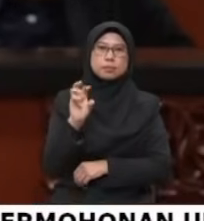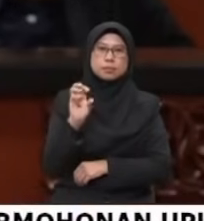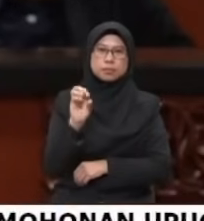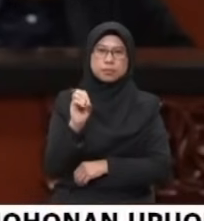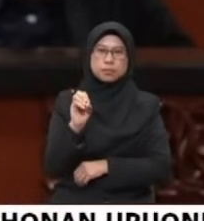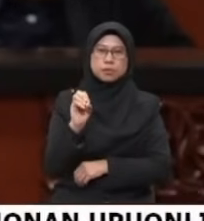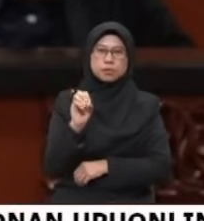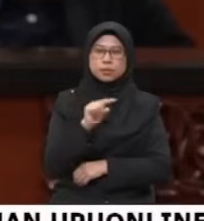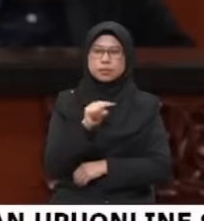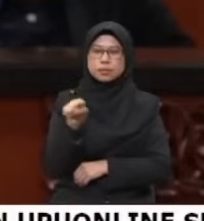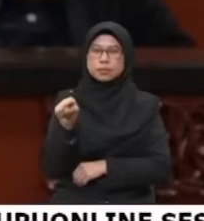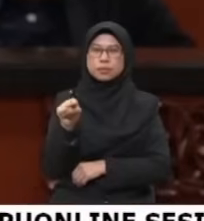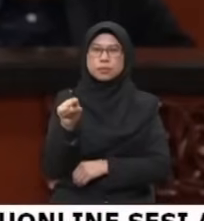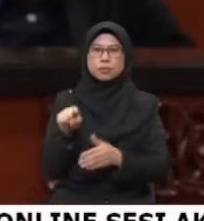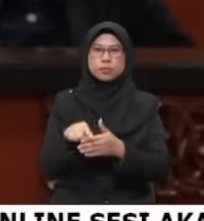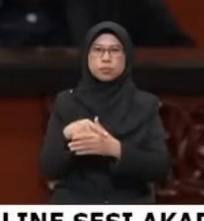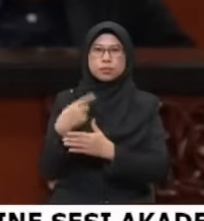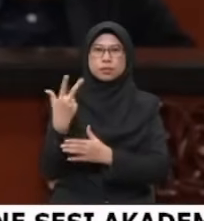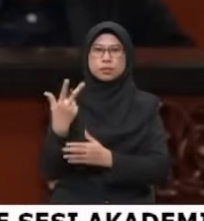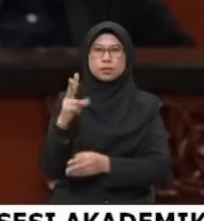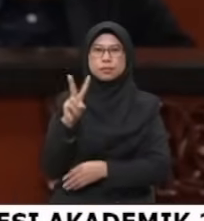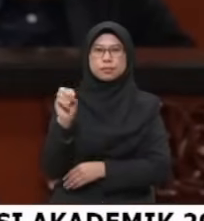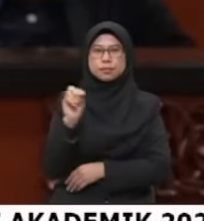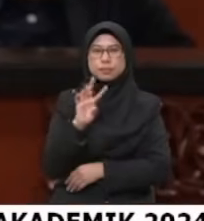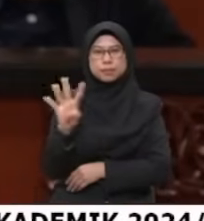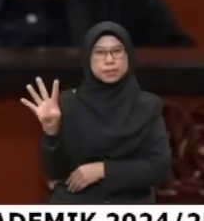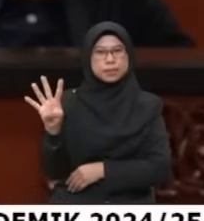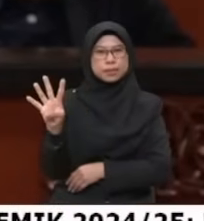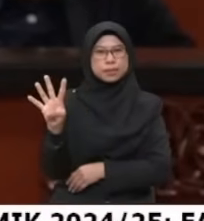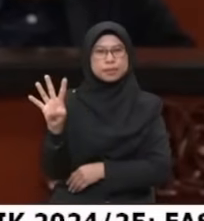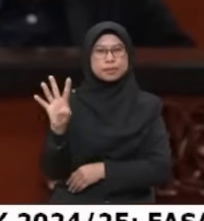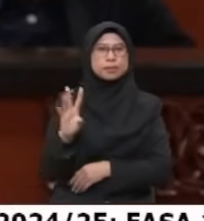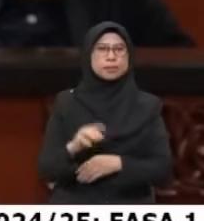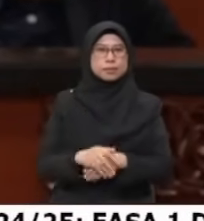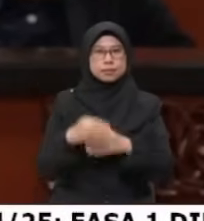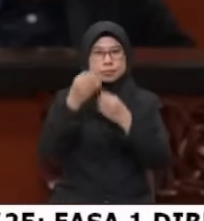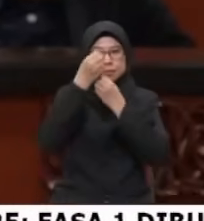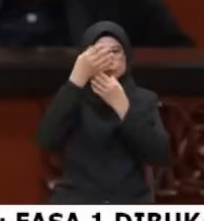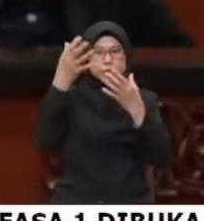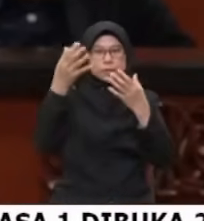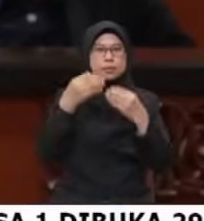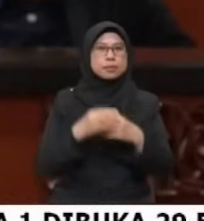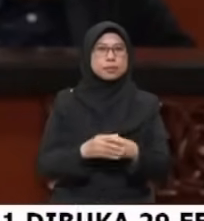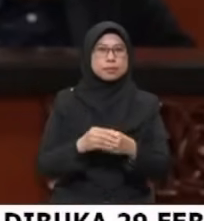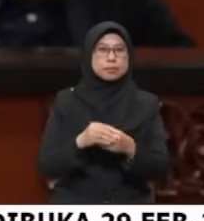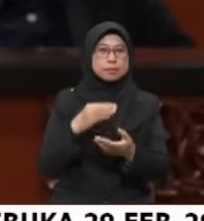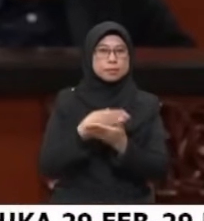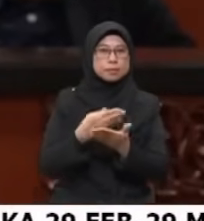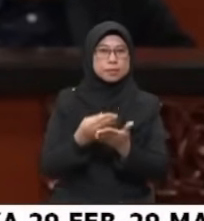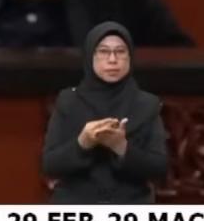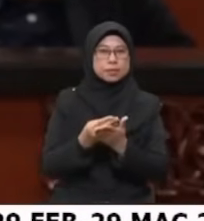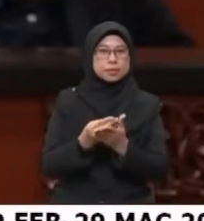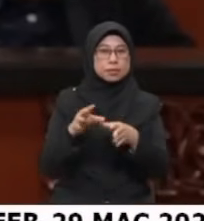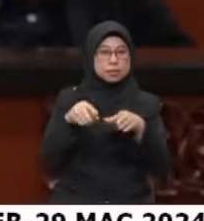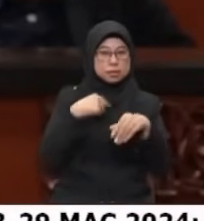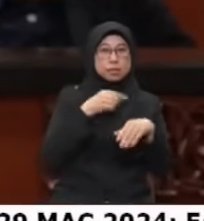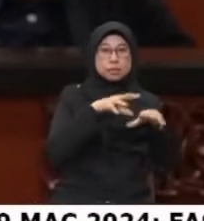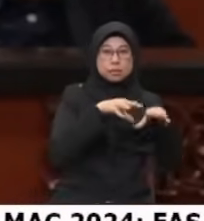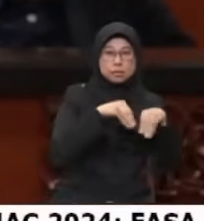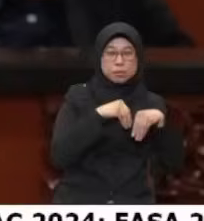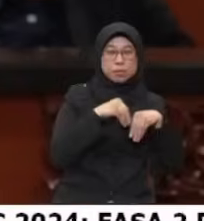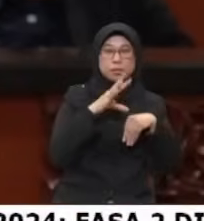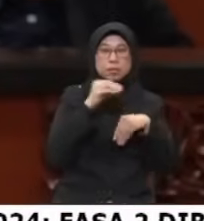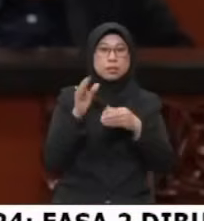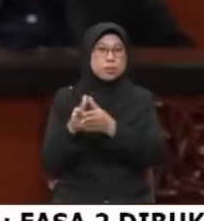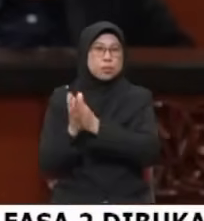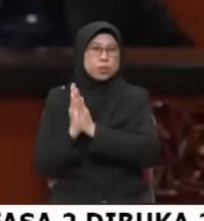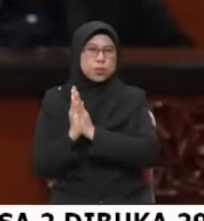2020 sehingga Mac 2024 ini dan untuk makluman yang berhormat sejumlah peruntukan yang kita terima berbanding yang dipohon